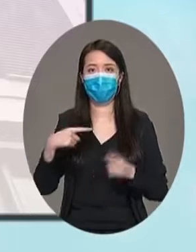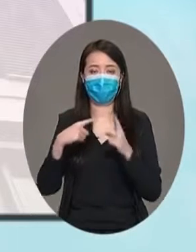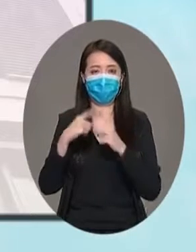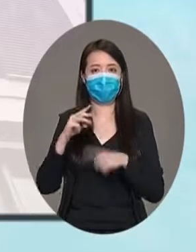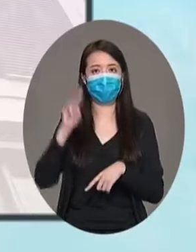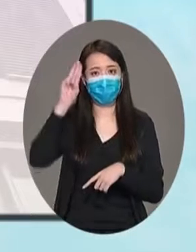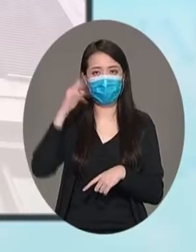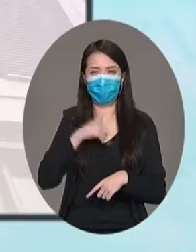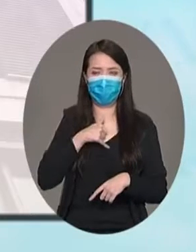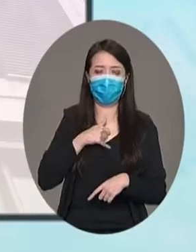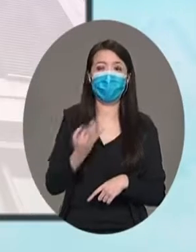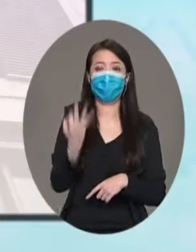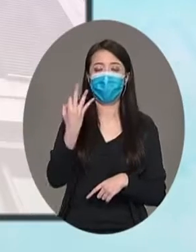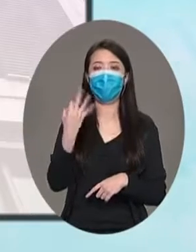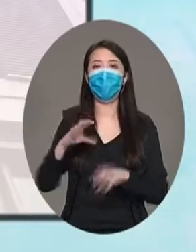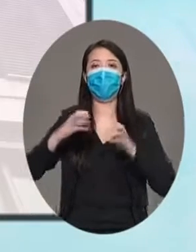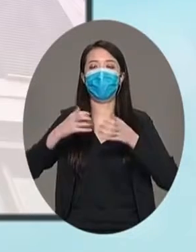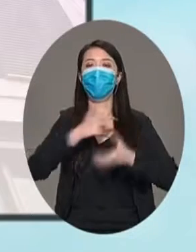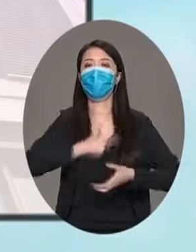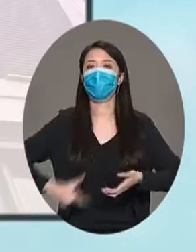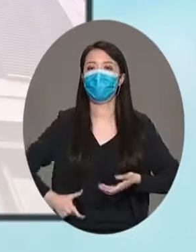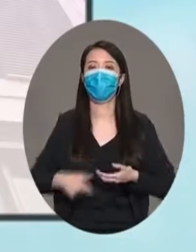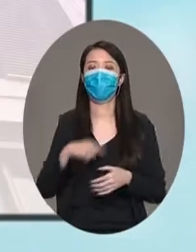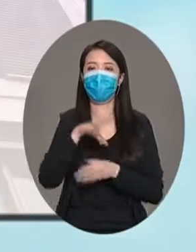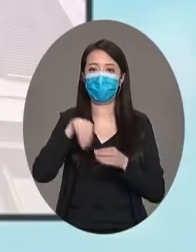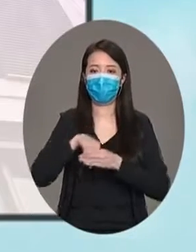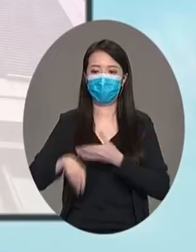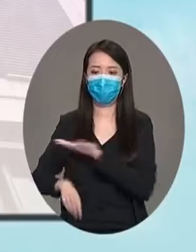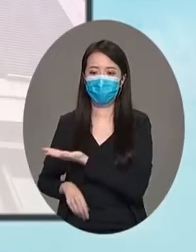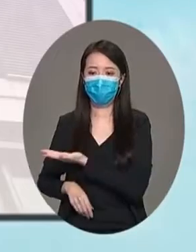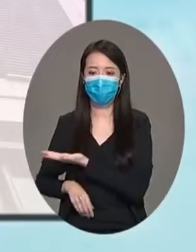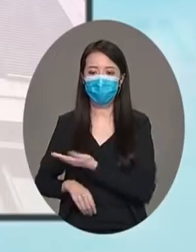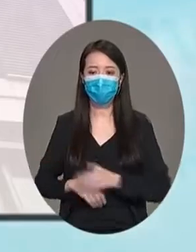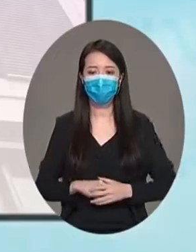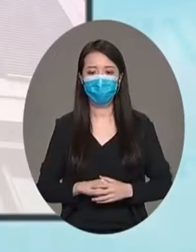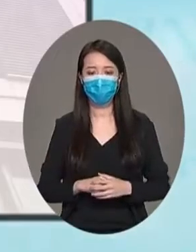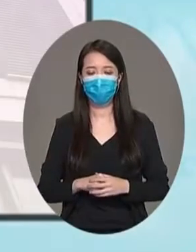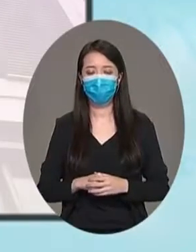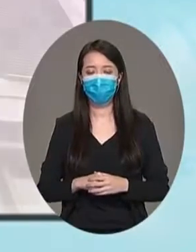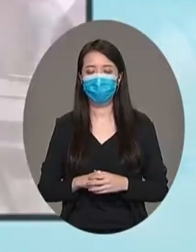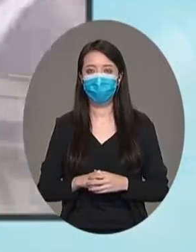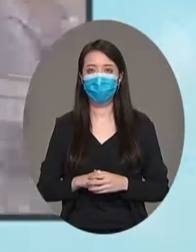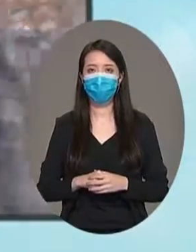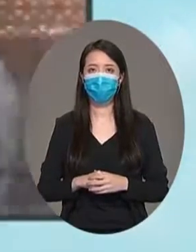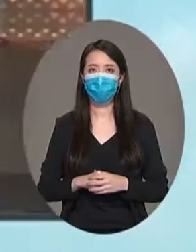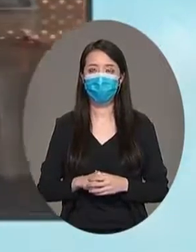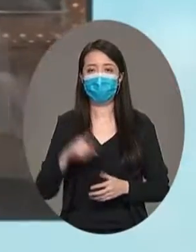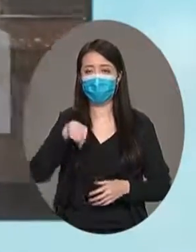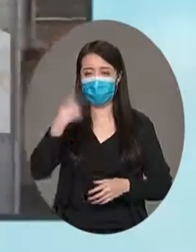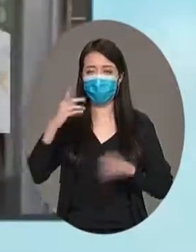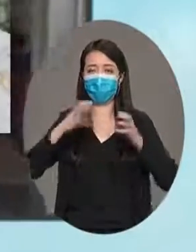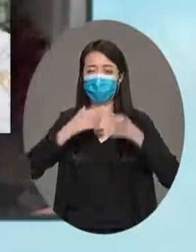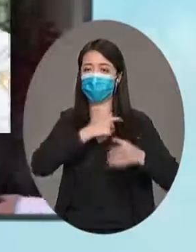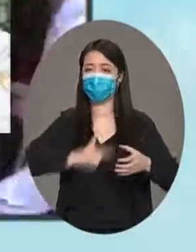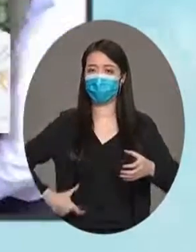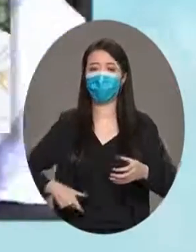有效性存疑的区议员来自大埔区议会，包括陈振哲、陈慧嘉和苏达良。另一名大埔区